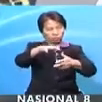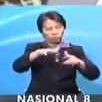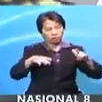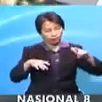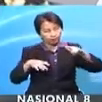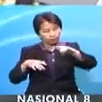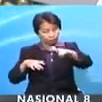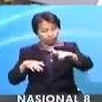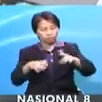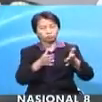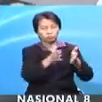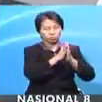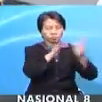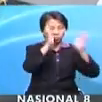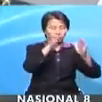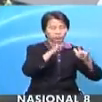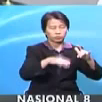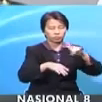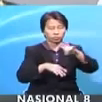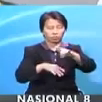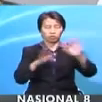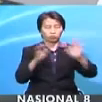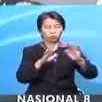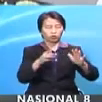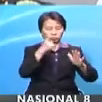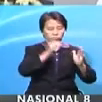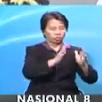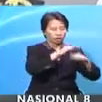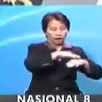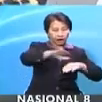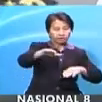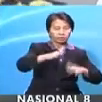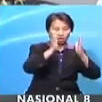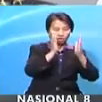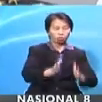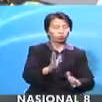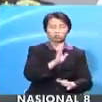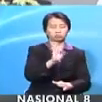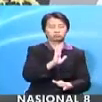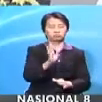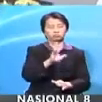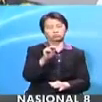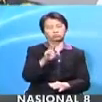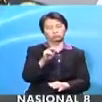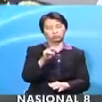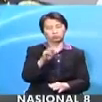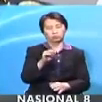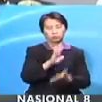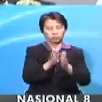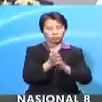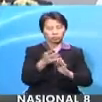jadi bukannya ground untuk memadam kebakaran Saka ini Jadi ini